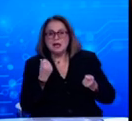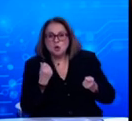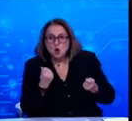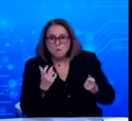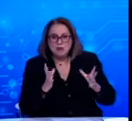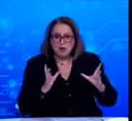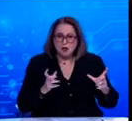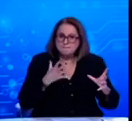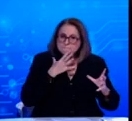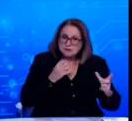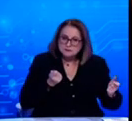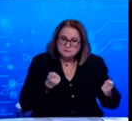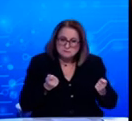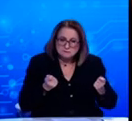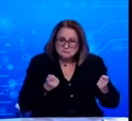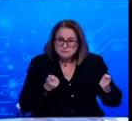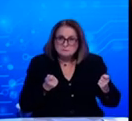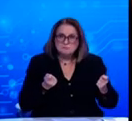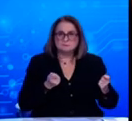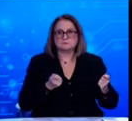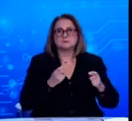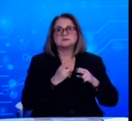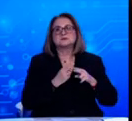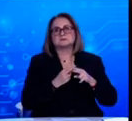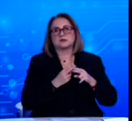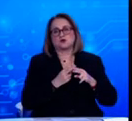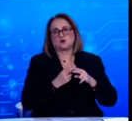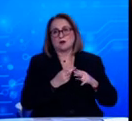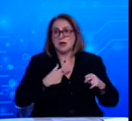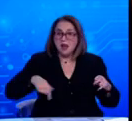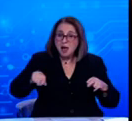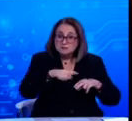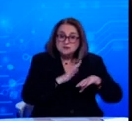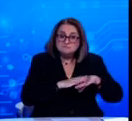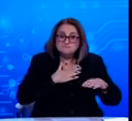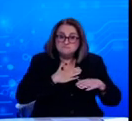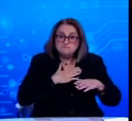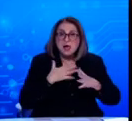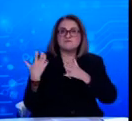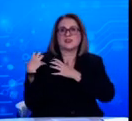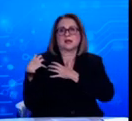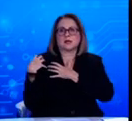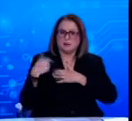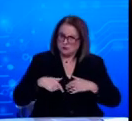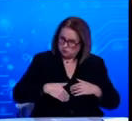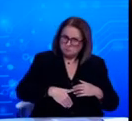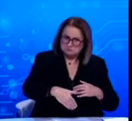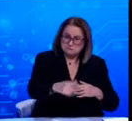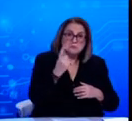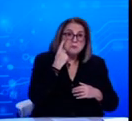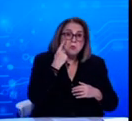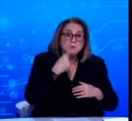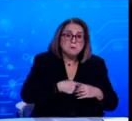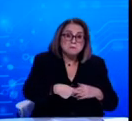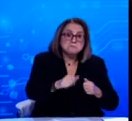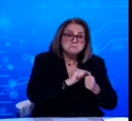να το εντοπίσουμε αυτό το σημείο. Οι εβδομάδες που έρχονται θα κρίνουν τους επόμενους μήνες, ίσως και χρόνια. Και πρέπει να